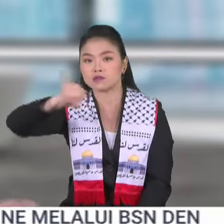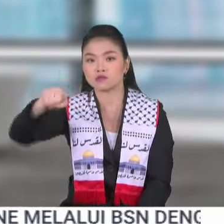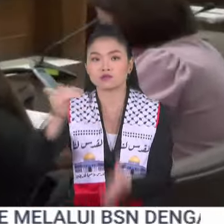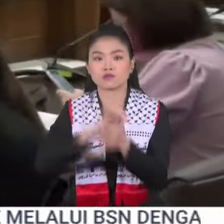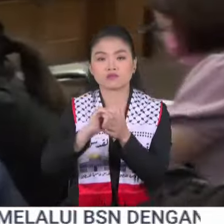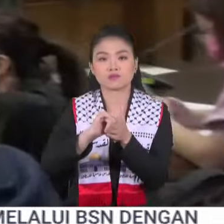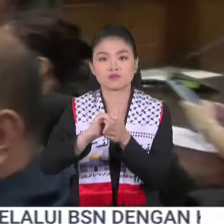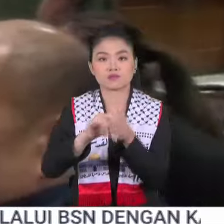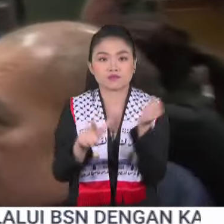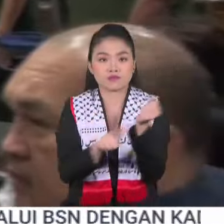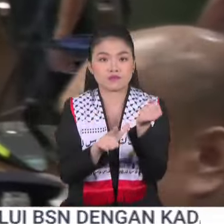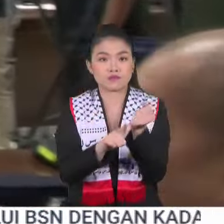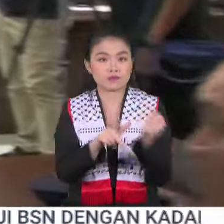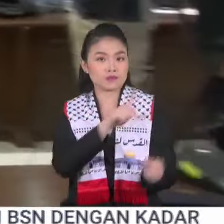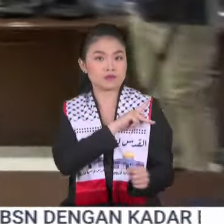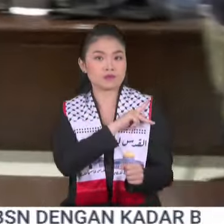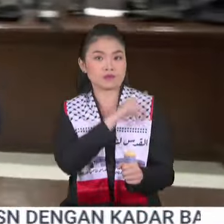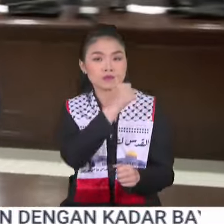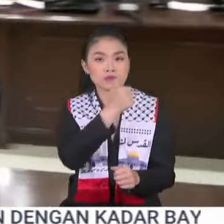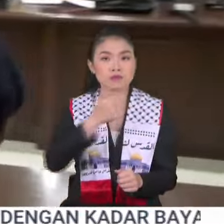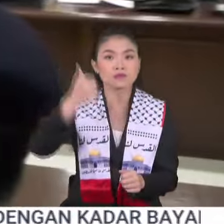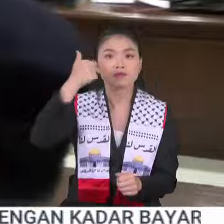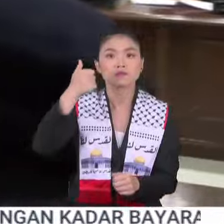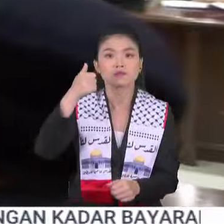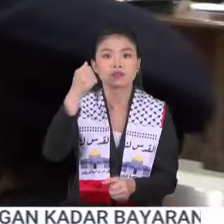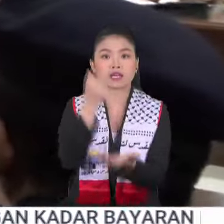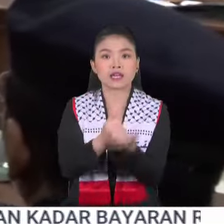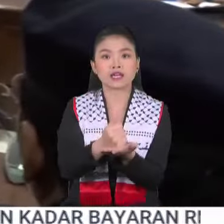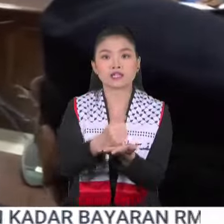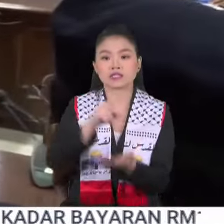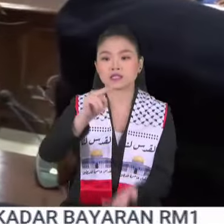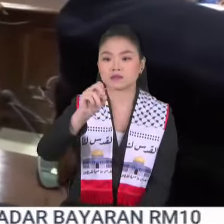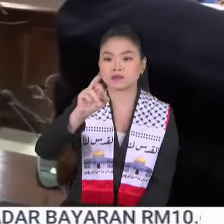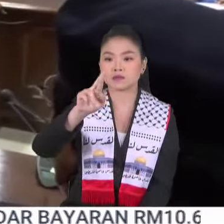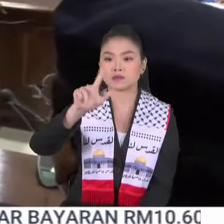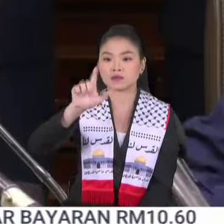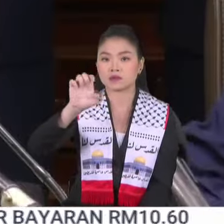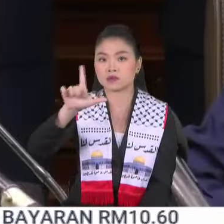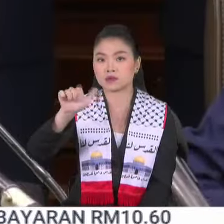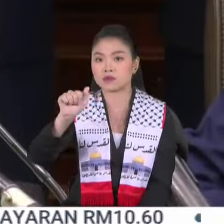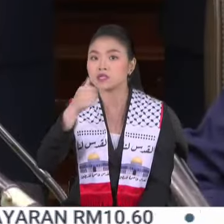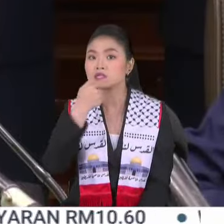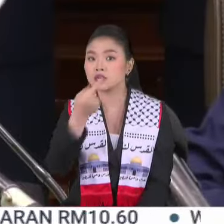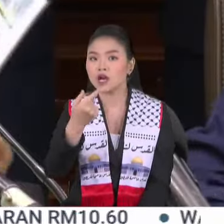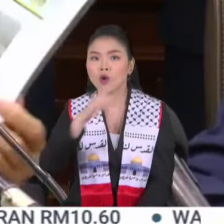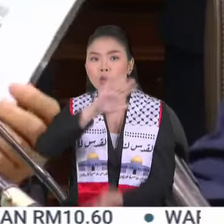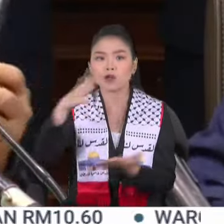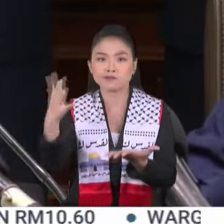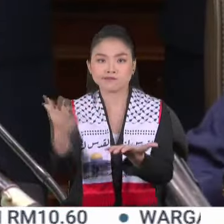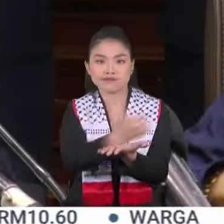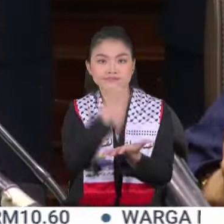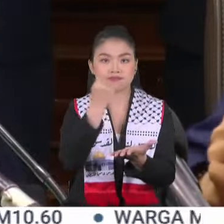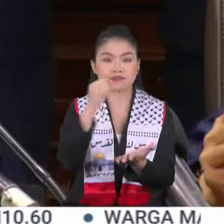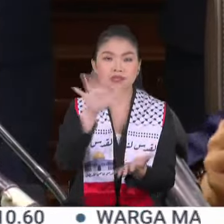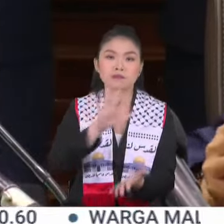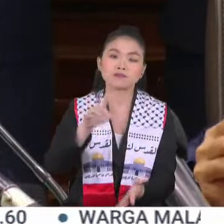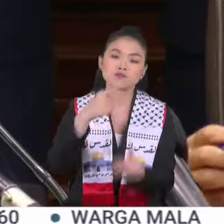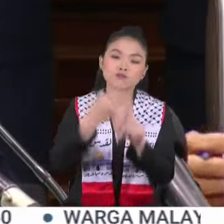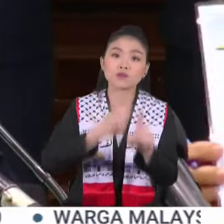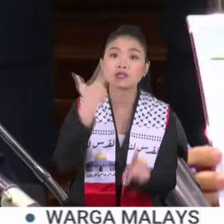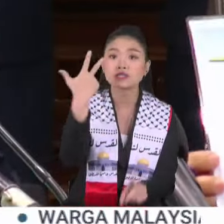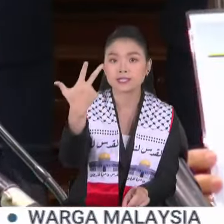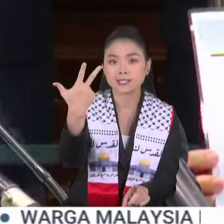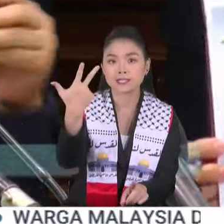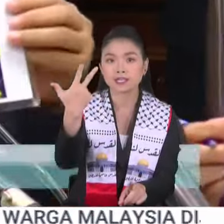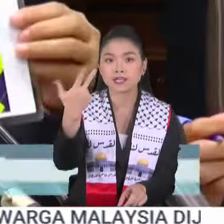RM20.59 juta. Penolong Ketua Pengarah Kastam Zon Tengah, Nor Lela Ismail memaklumkan kesemua rampasan dilakukan sekitar bulan Mac hasil